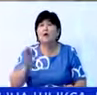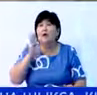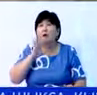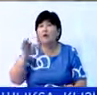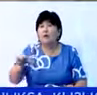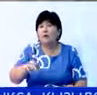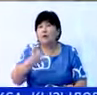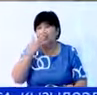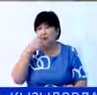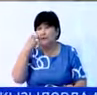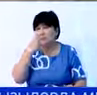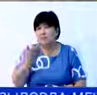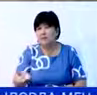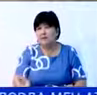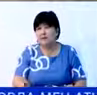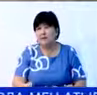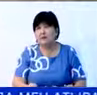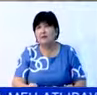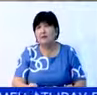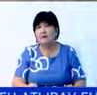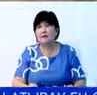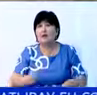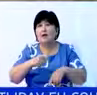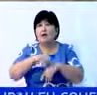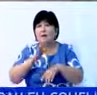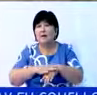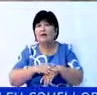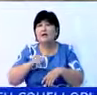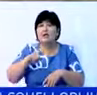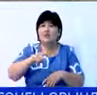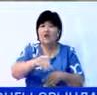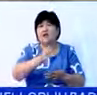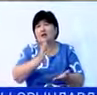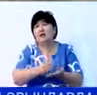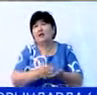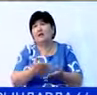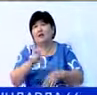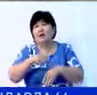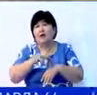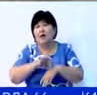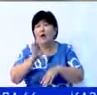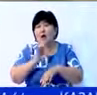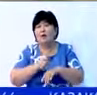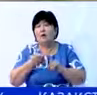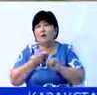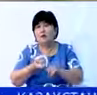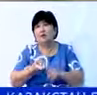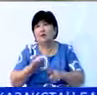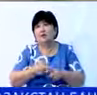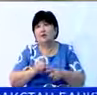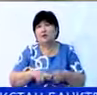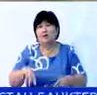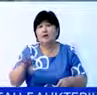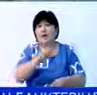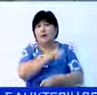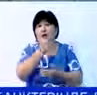жаман. Мынау маса шаян дегендер бар. Маса шаққан бала ауруға мынау аллергия бірден